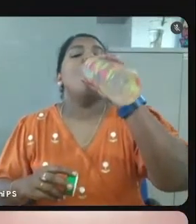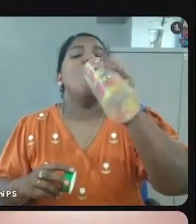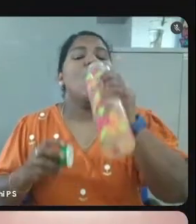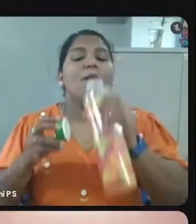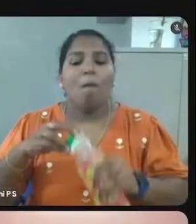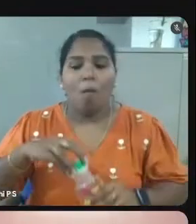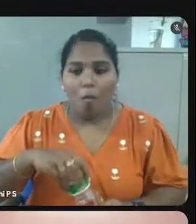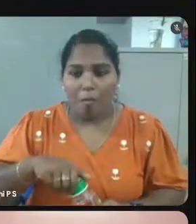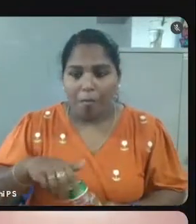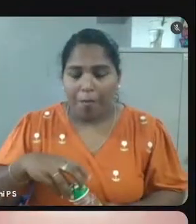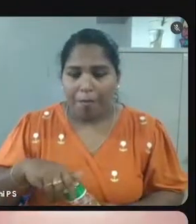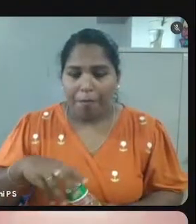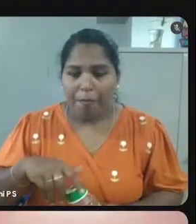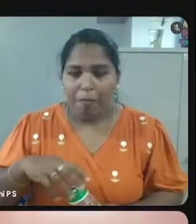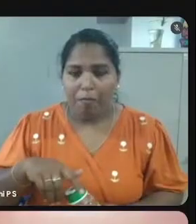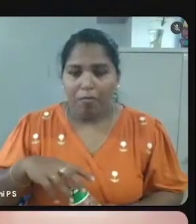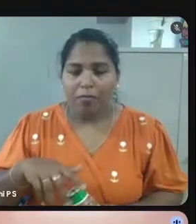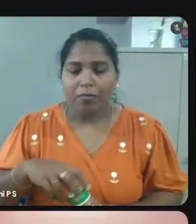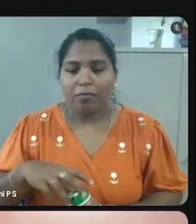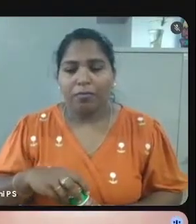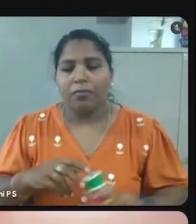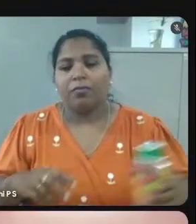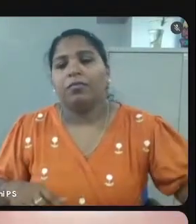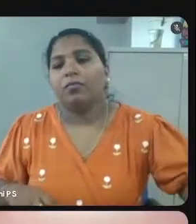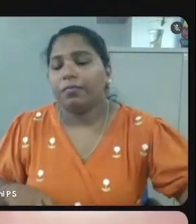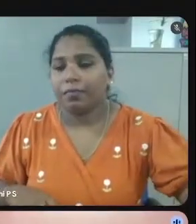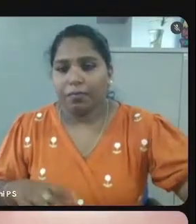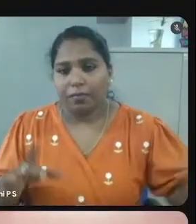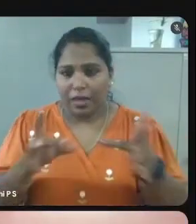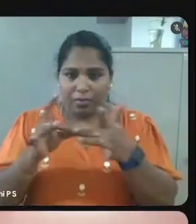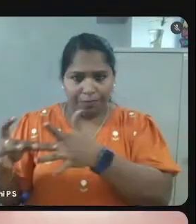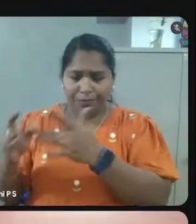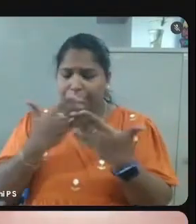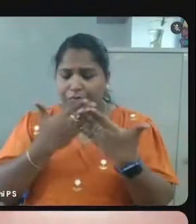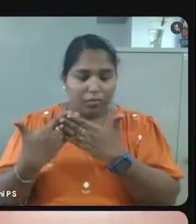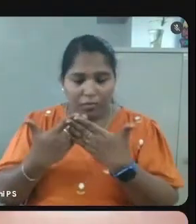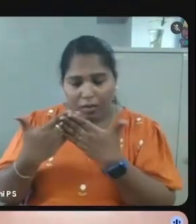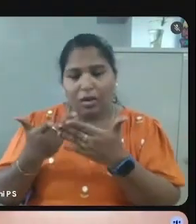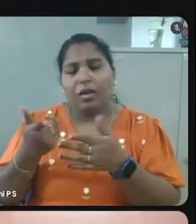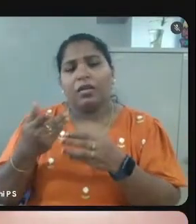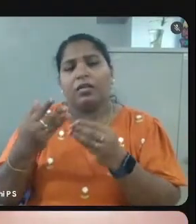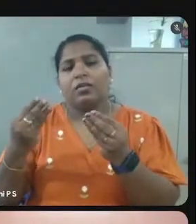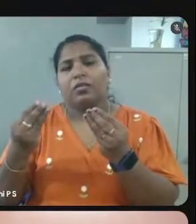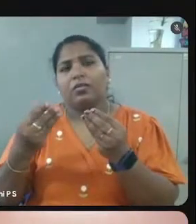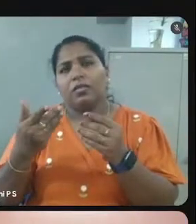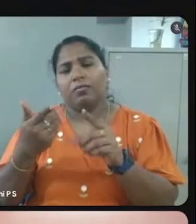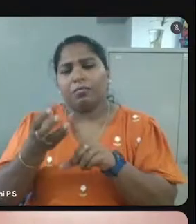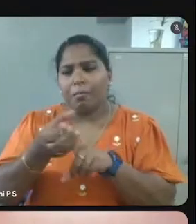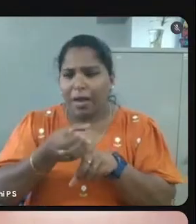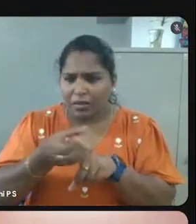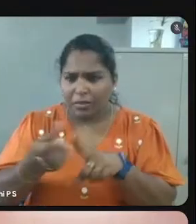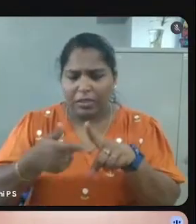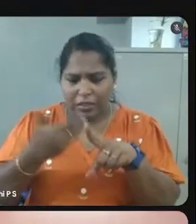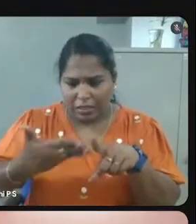സാറേ, ഈ സ്പെഷ്യൽ സ്കൂളുകളിൽ ഈ കുട്ടികൾക്ക് വേണ്ടിയിട്ട് മാസ്റ്റർബേഷന്റെ ട്രെയിനിങ്ങുകൾ കൊടുക്കുന്നുണ്ടെന്ന് കേട്ടിരുന്നു. അപ്പൊ അത് ശരിക്കും